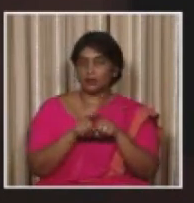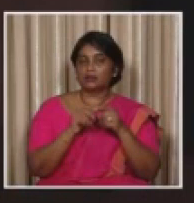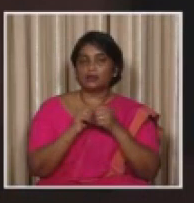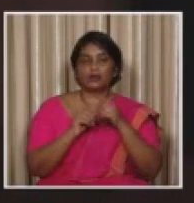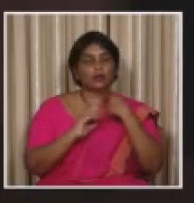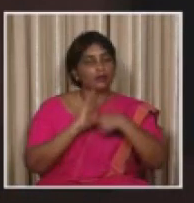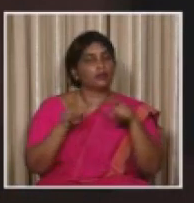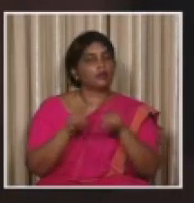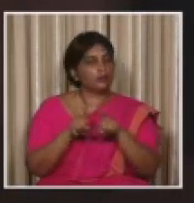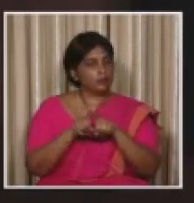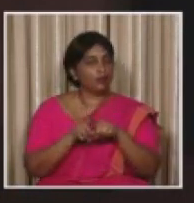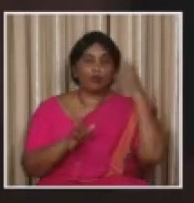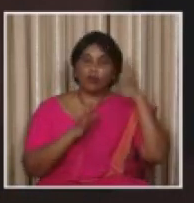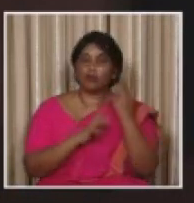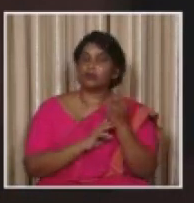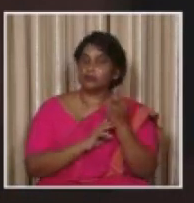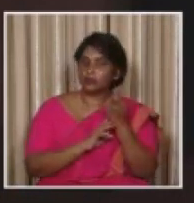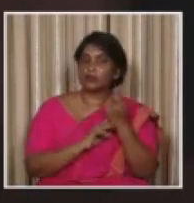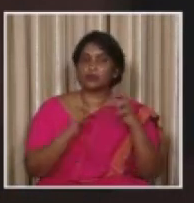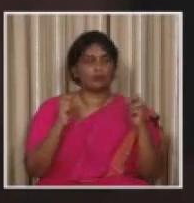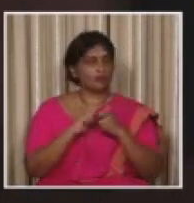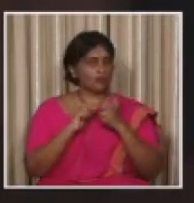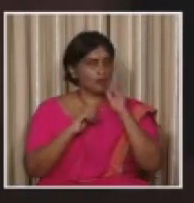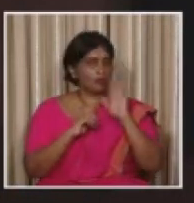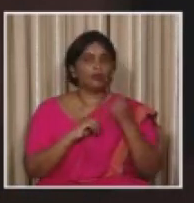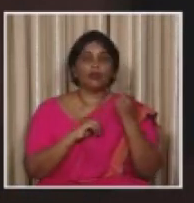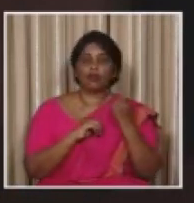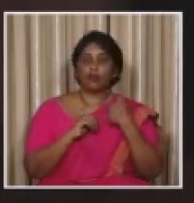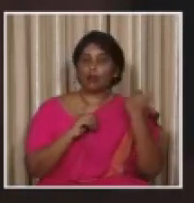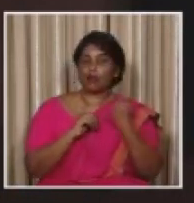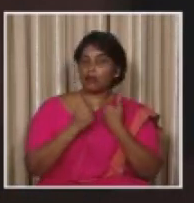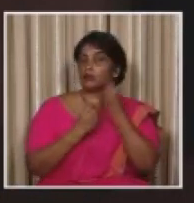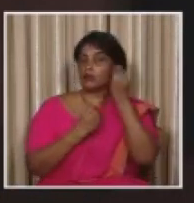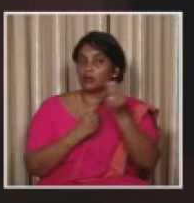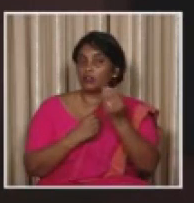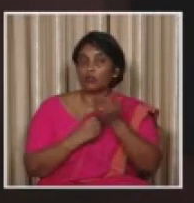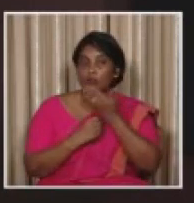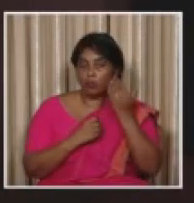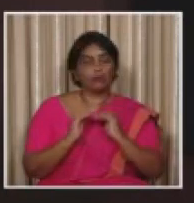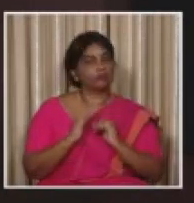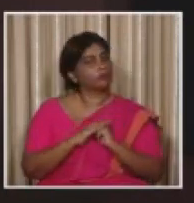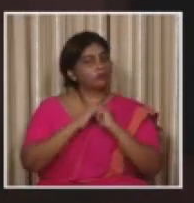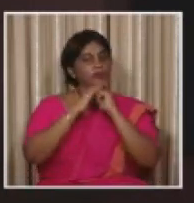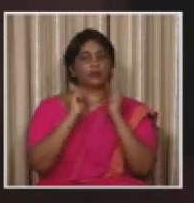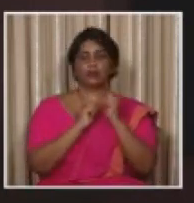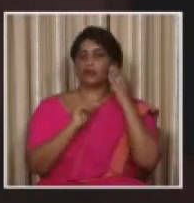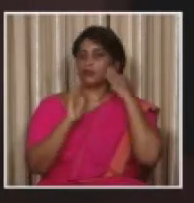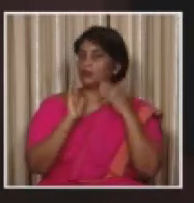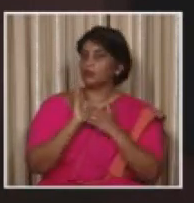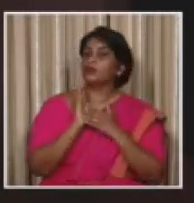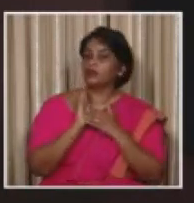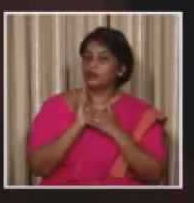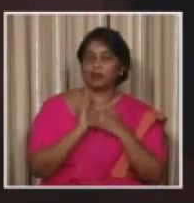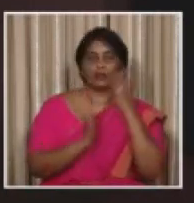ඉදිරියට යනකොට මේ ලෝකයේ ආර්ථිකයත් සහ ගැටෙන්නට සහ ආර්ථිකයට අපිට අලුතින් ලබා දෙන්නට පුළුවන් ප්‍රවර්ධන කාර්යයක් ලෙස සකස් කර